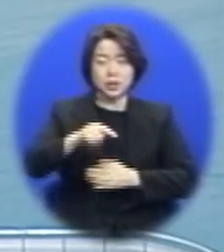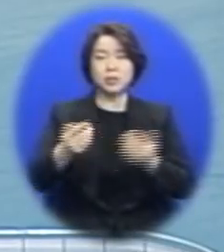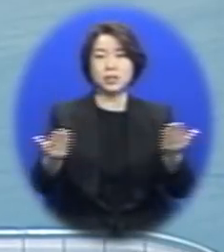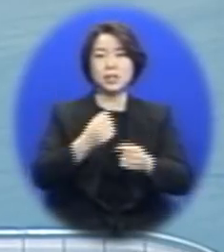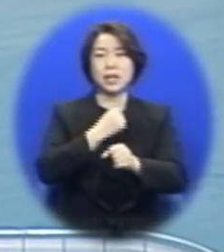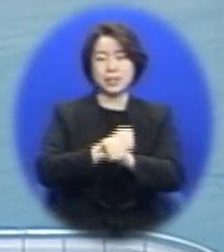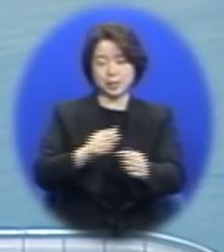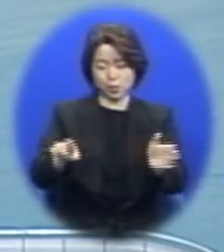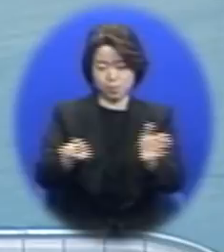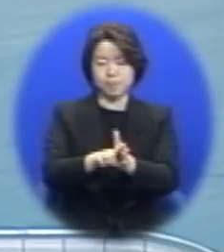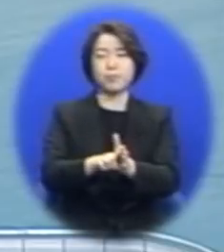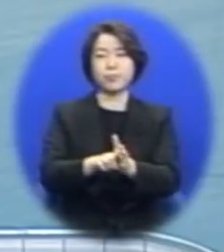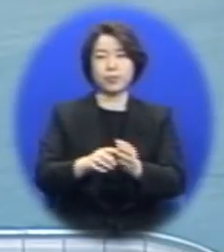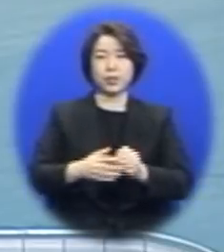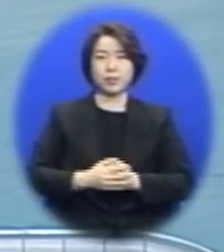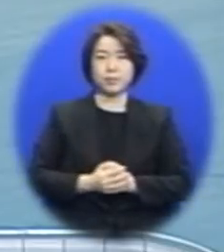믿습니다.